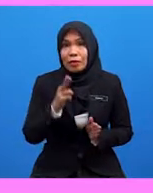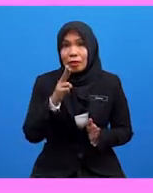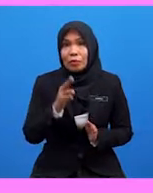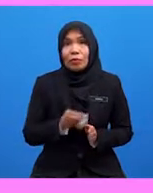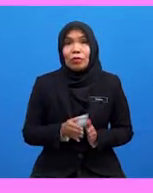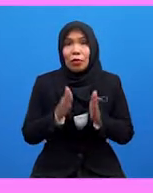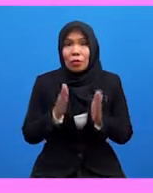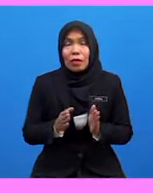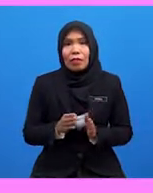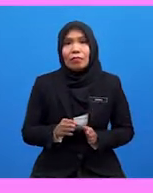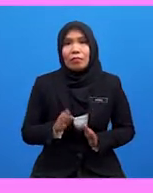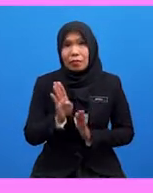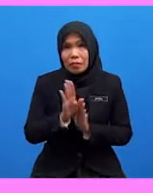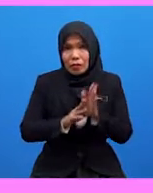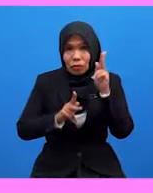pesta buku.